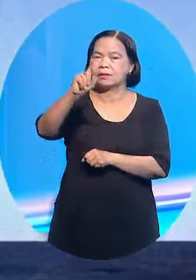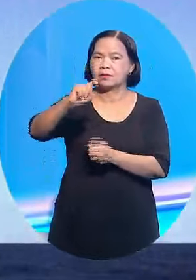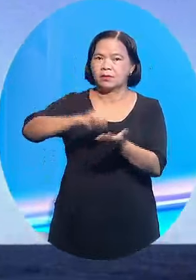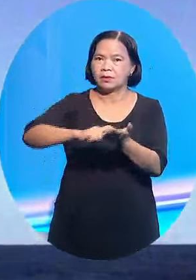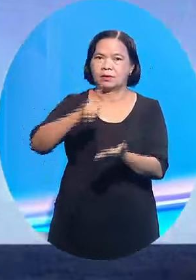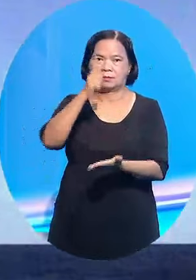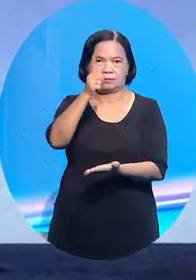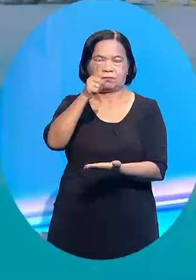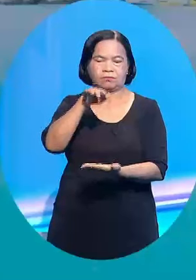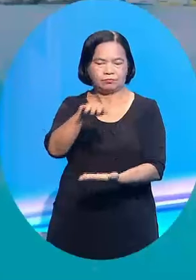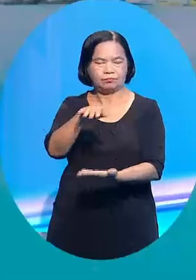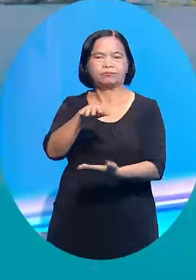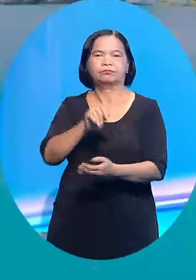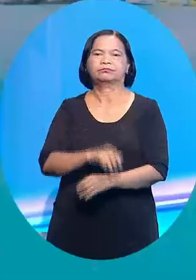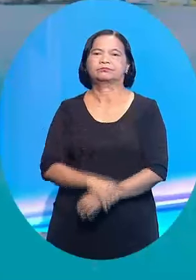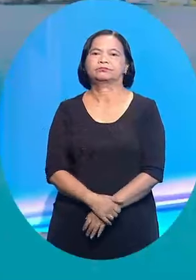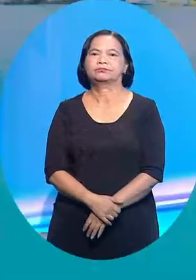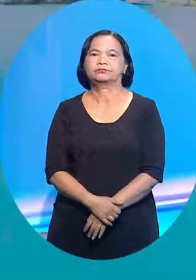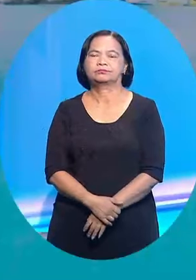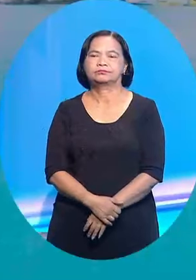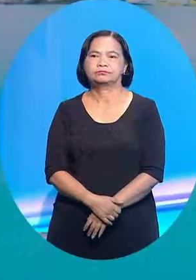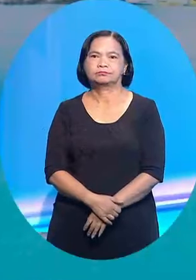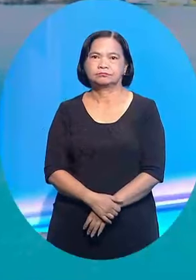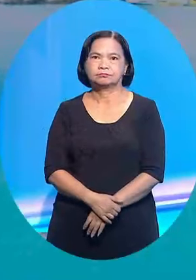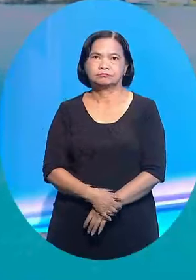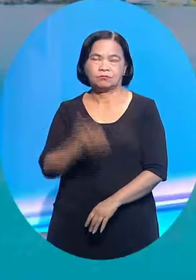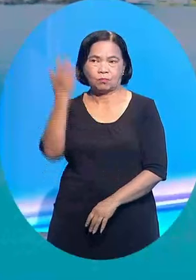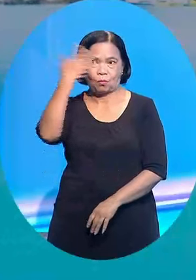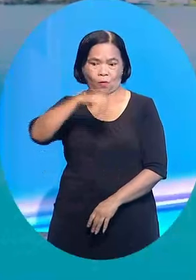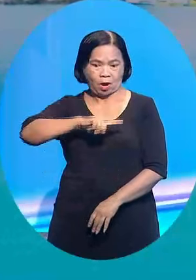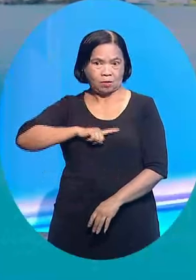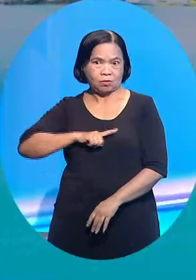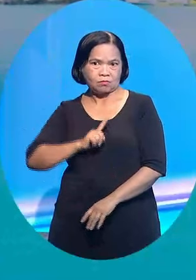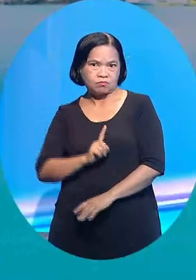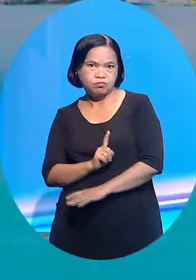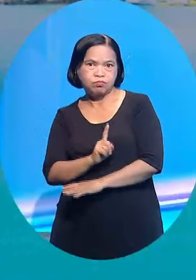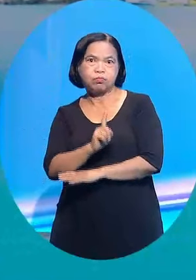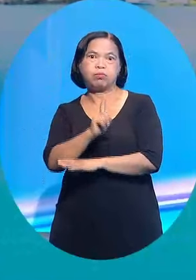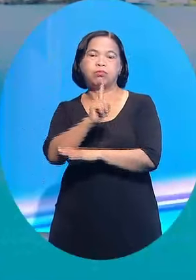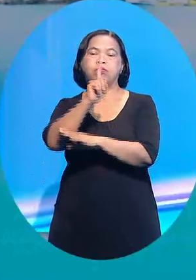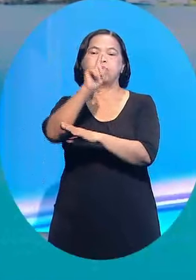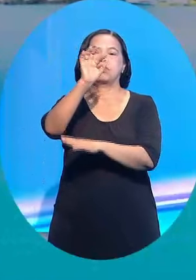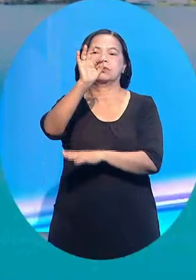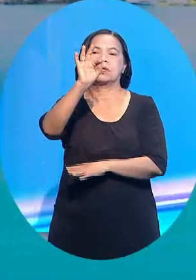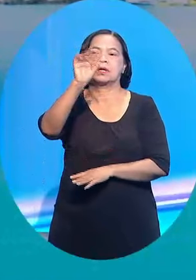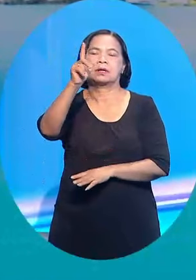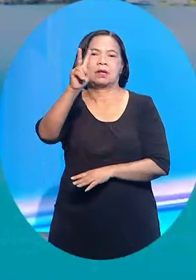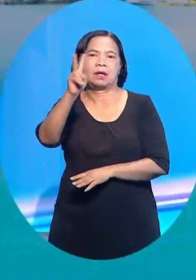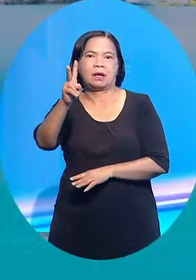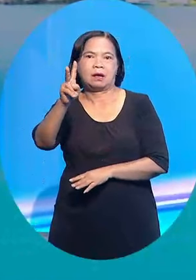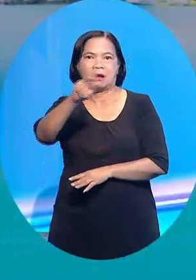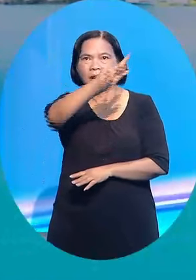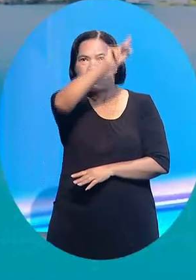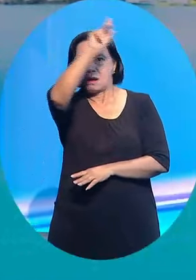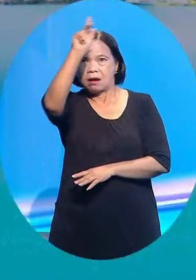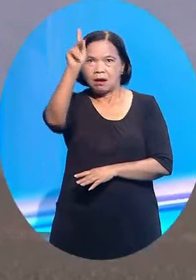thùng. Hôm qua, Trung Quốc đã phóng tên lửa đẩy thế hệ mới TL-2, đưa một vệ tinh vào quỹ đạo định